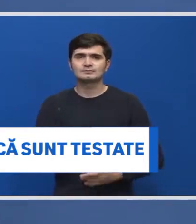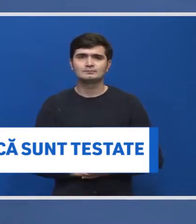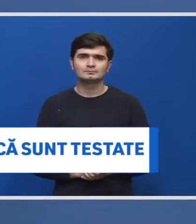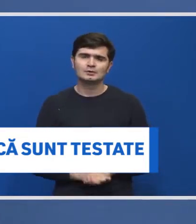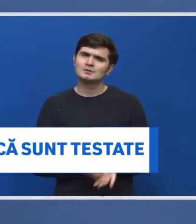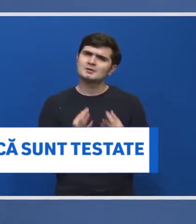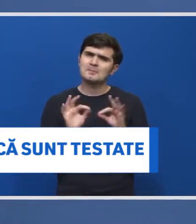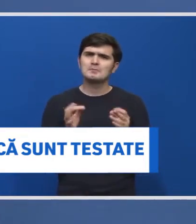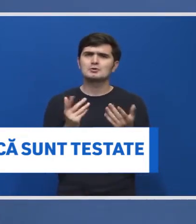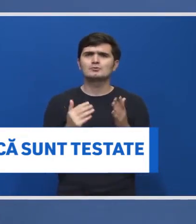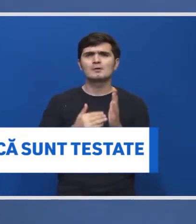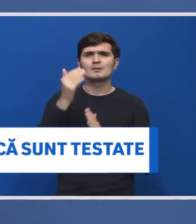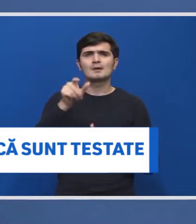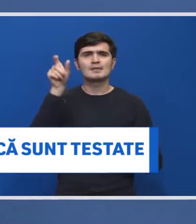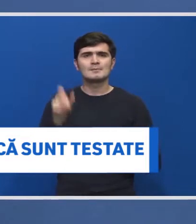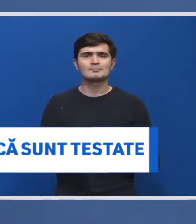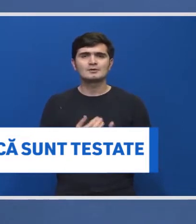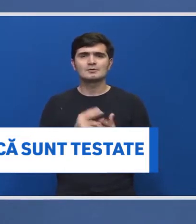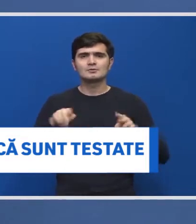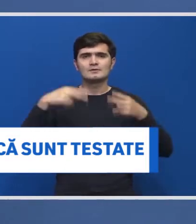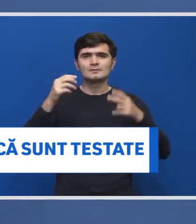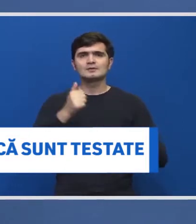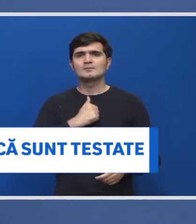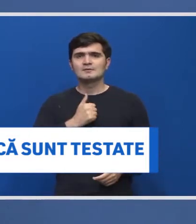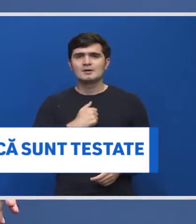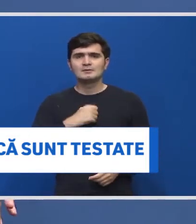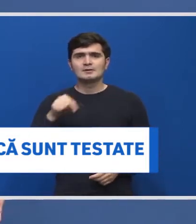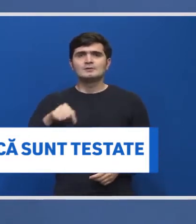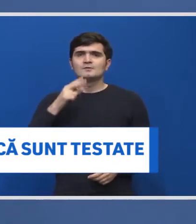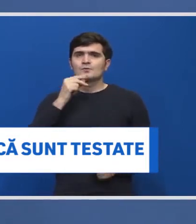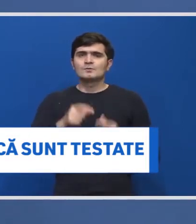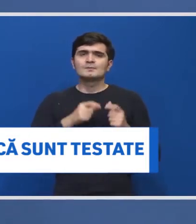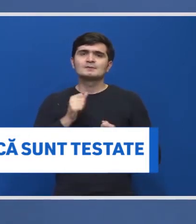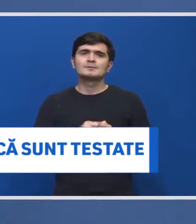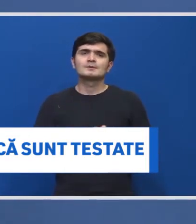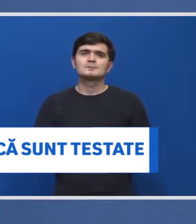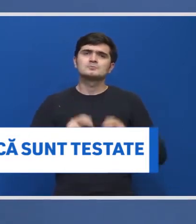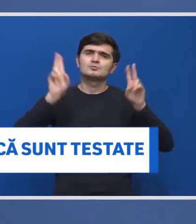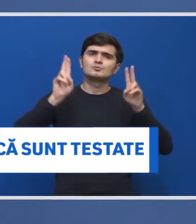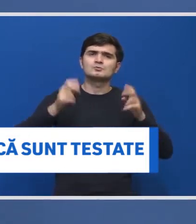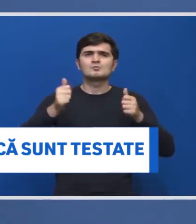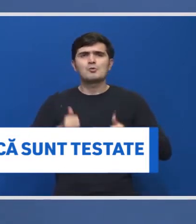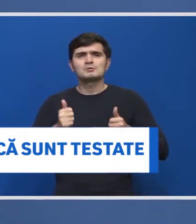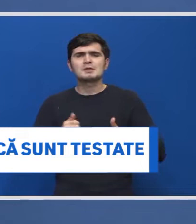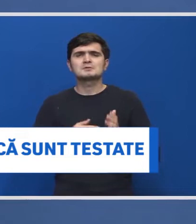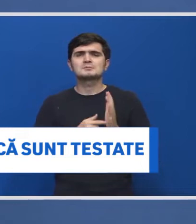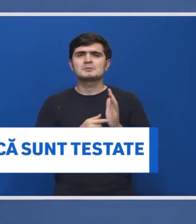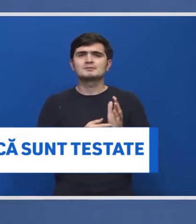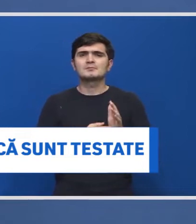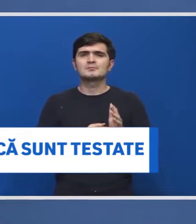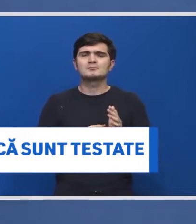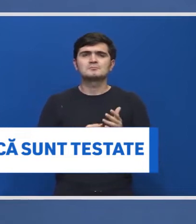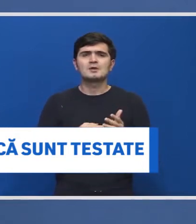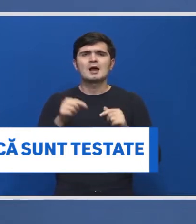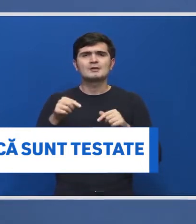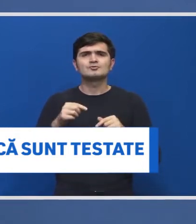Se permite un număr mai mare de persoane la evenimentele private, și aici vorbim în mod deosebit de nunți, botezuri, cum ar fi, fără